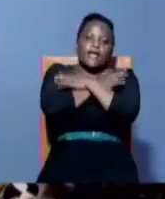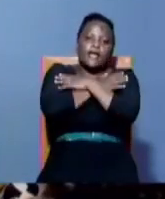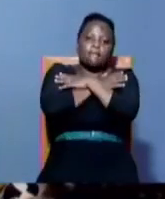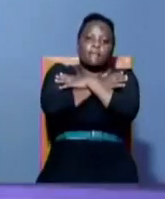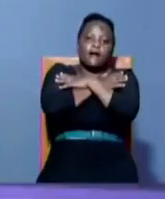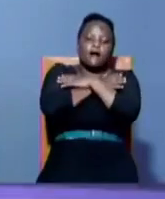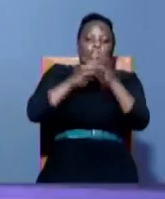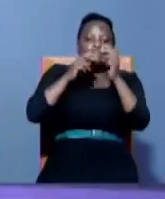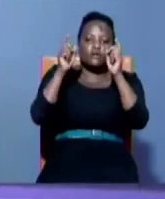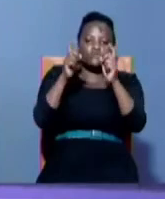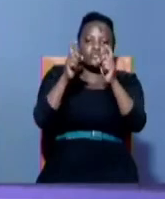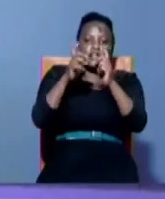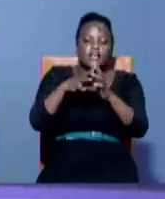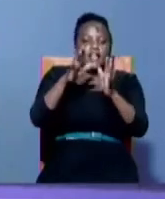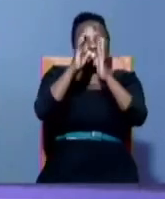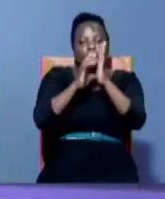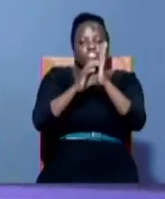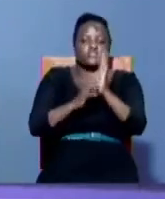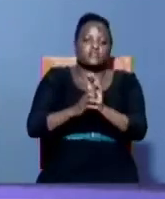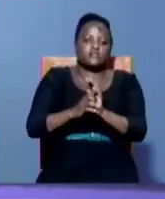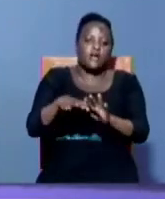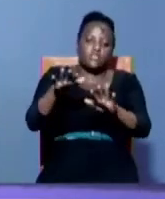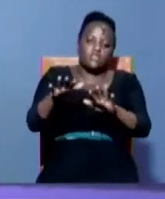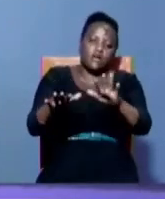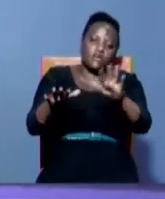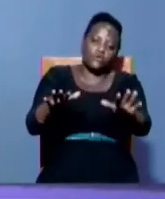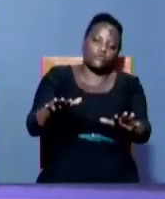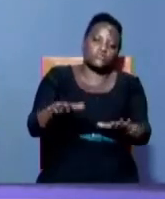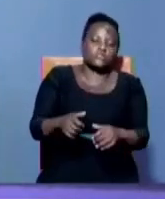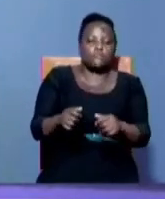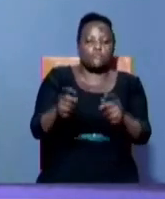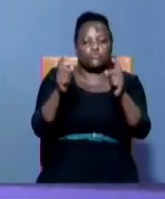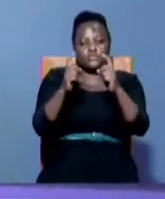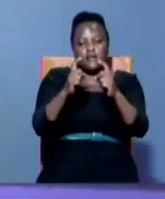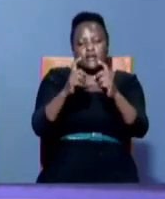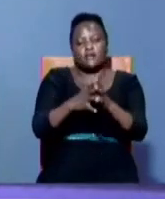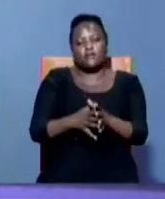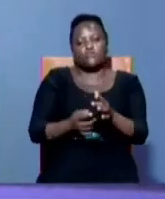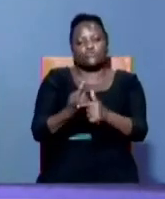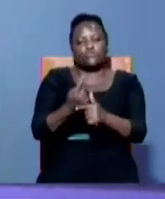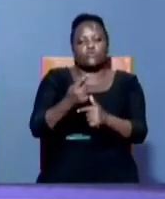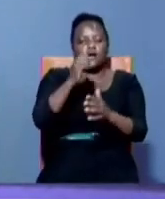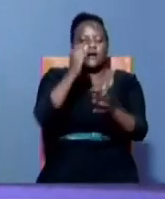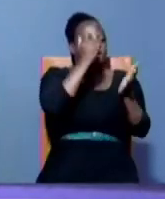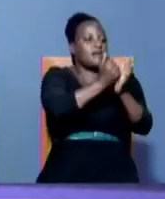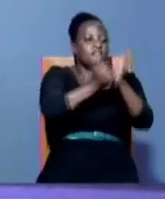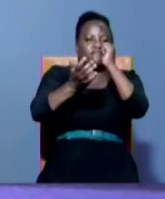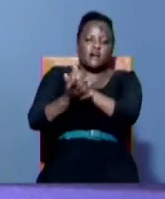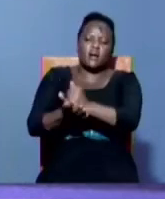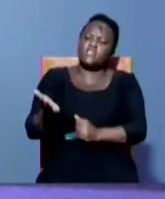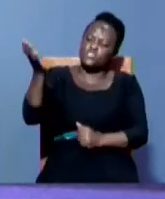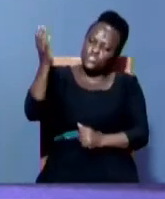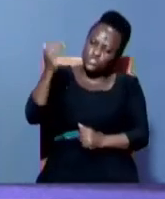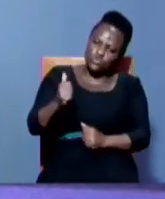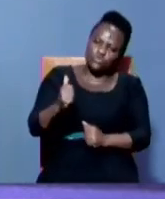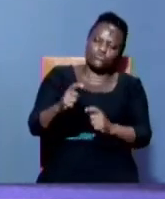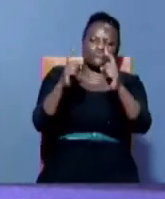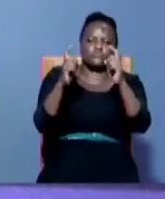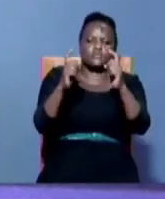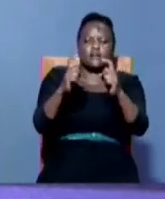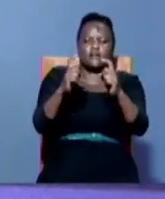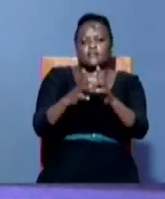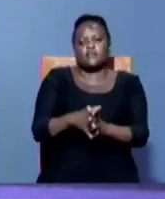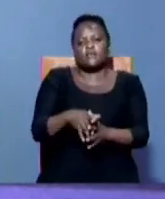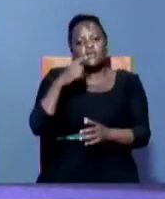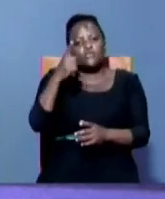Pale ndipo neema vinakutania na sheria. Nyayo zinapokutana, toka Kalvari, njoo hapa tukutane, ili nione